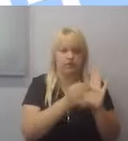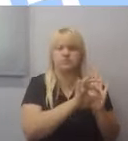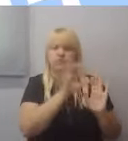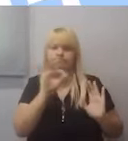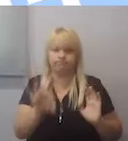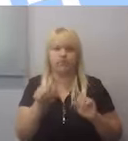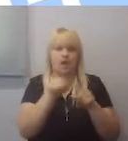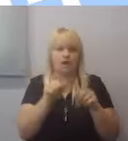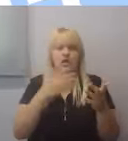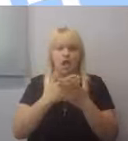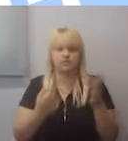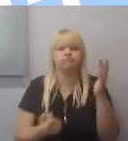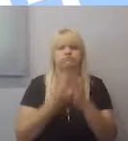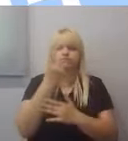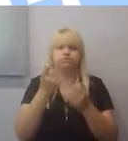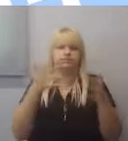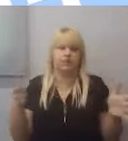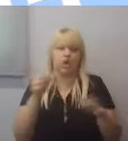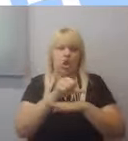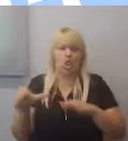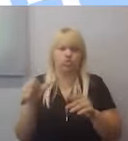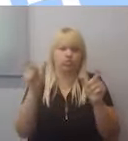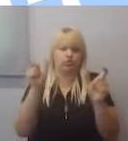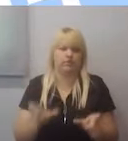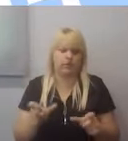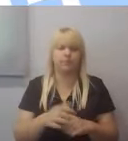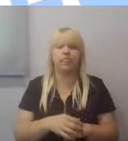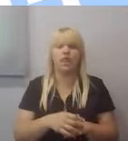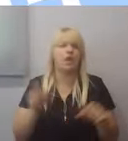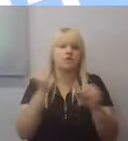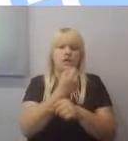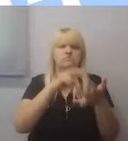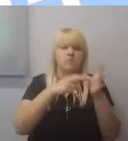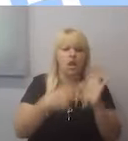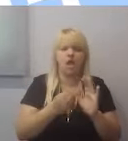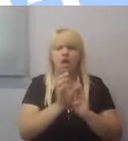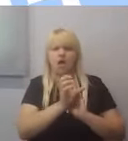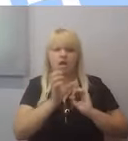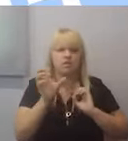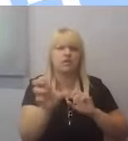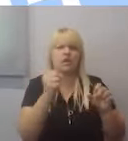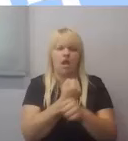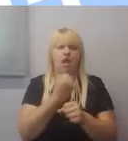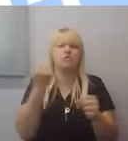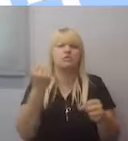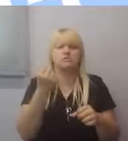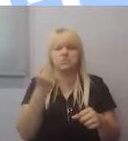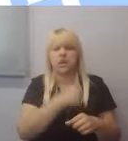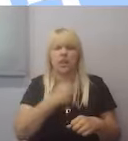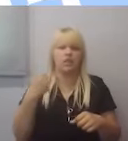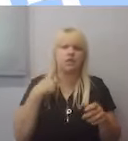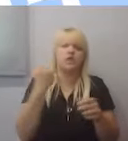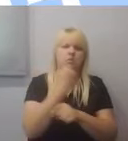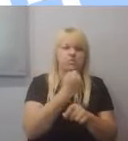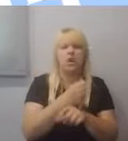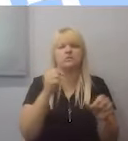arī gan gan plāna gan gan vairākus dokumentus tiek minēts gan izņēvumu stāvoklis gan militārais apdraudējums gan karalaiks ja tāpēc lai nosegtu visas